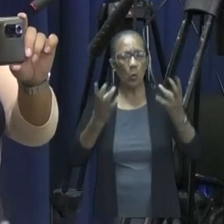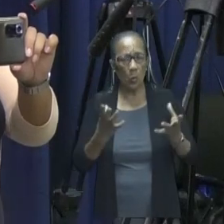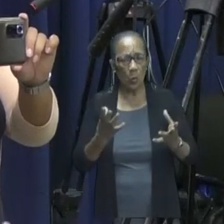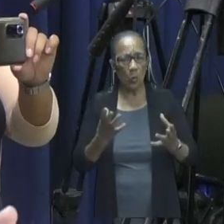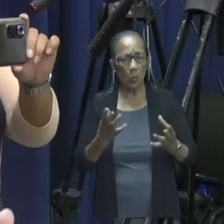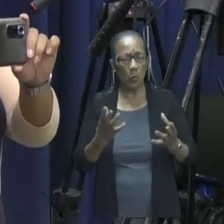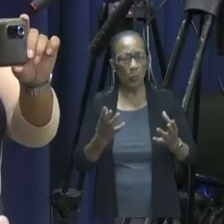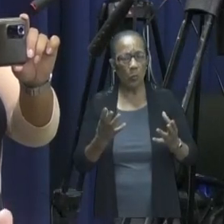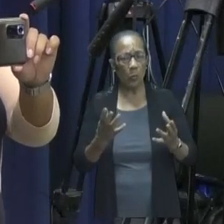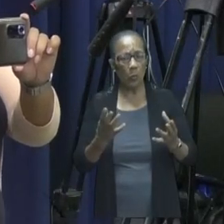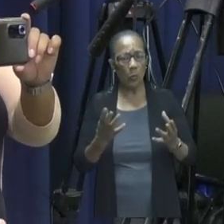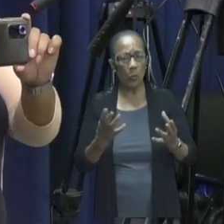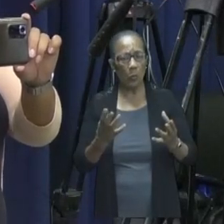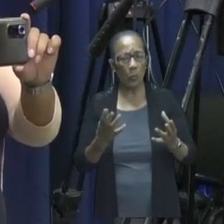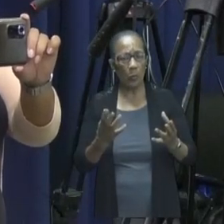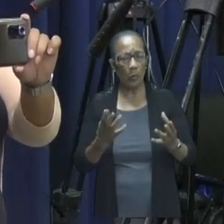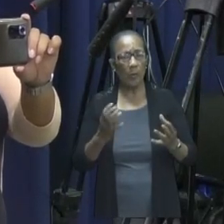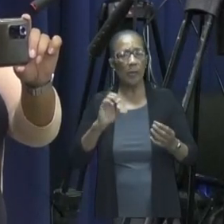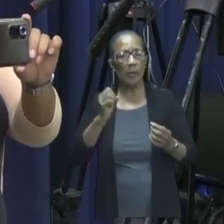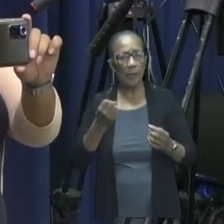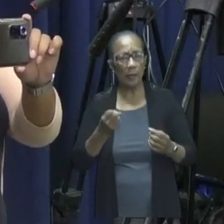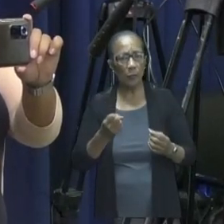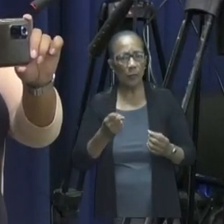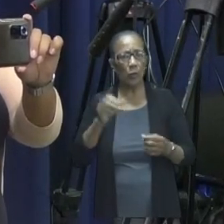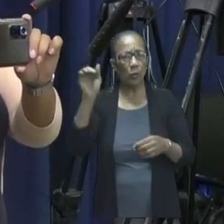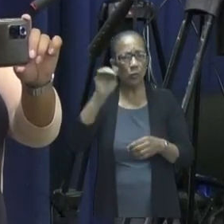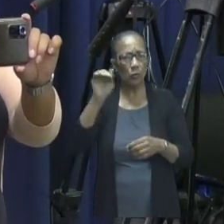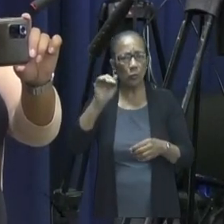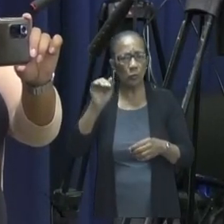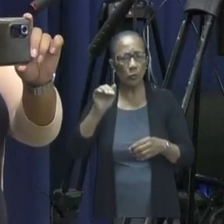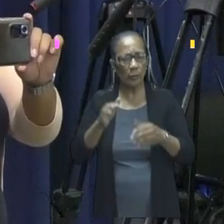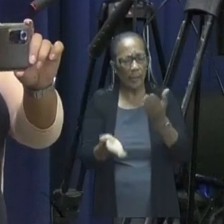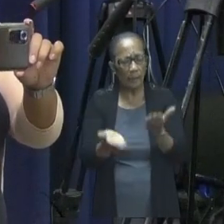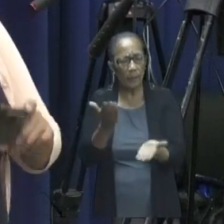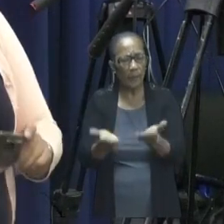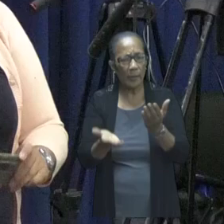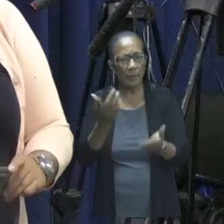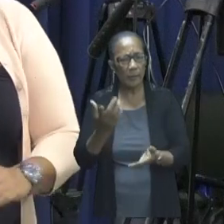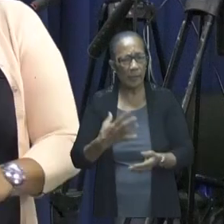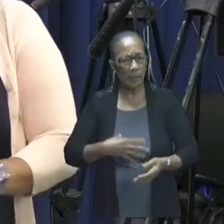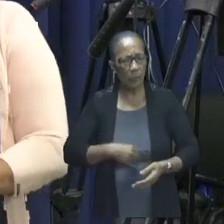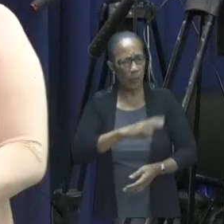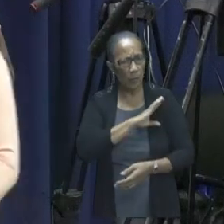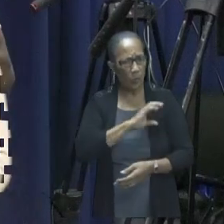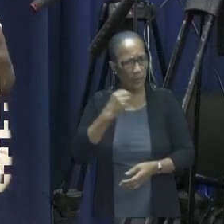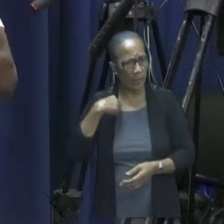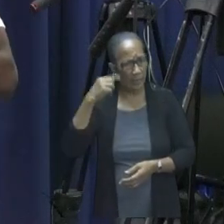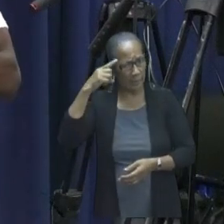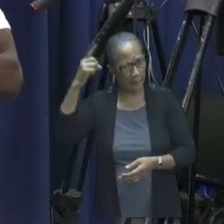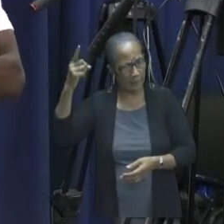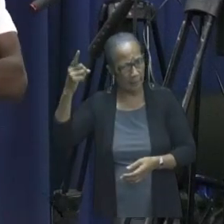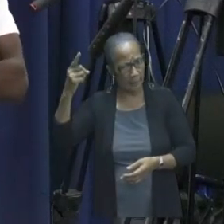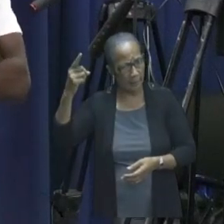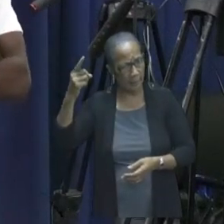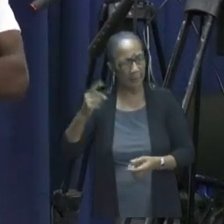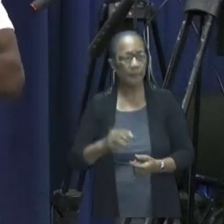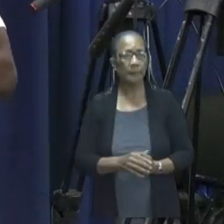ons hoe gaan we onze groene heet balanceer 100 zouden ze hebben wij daar ook aan gedacht en